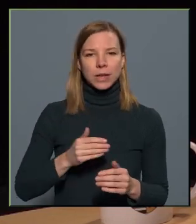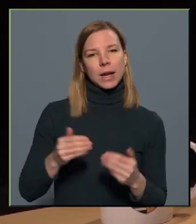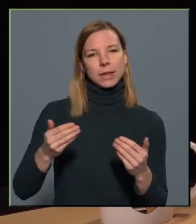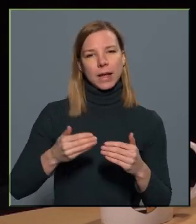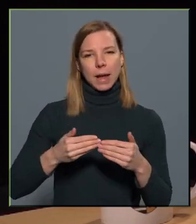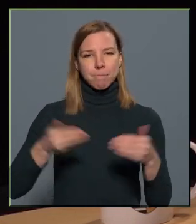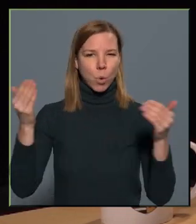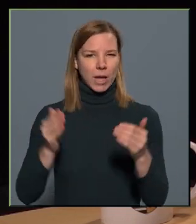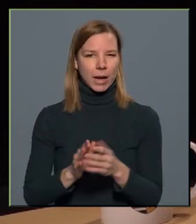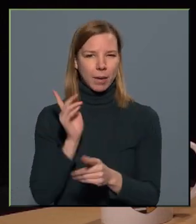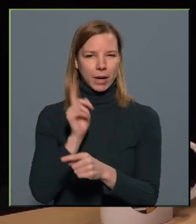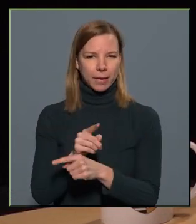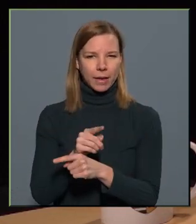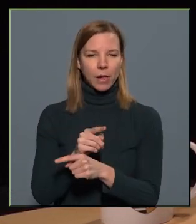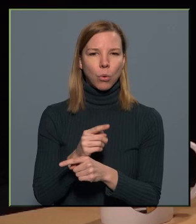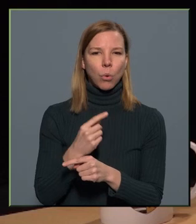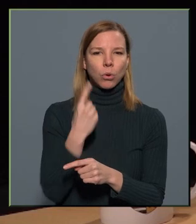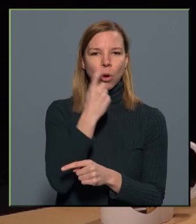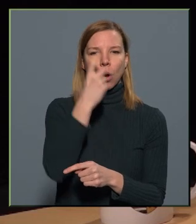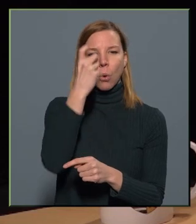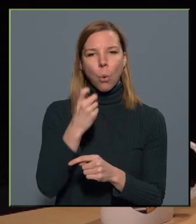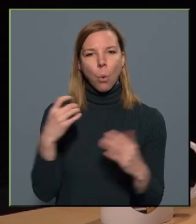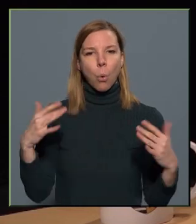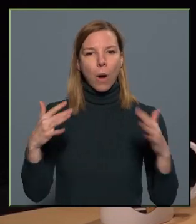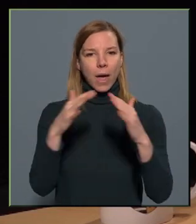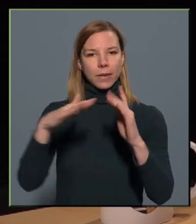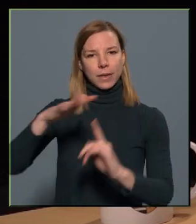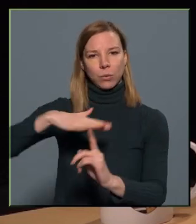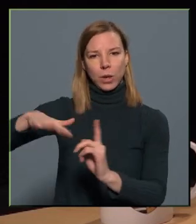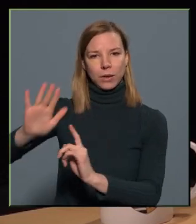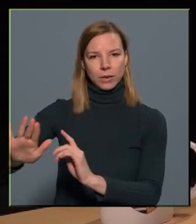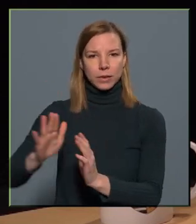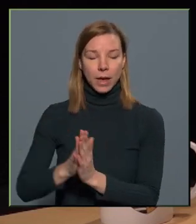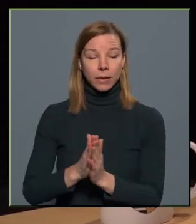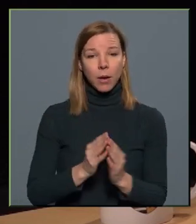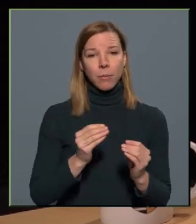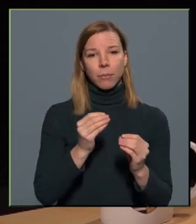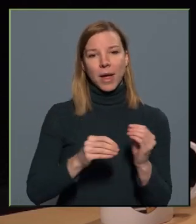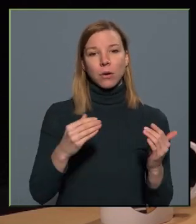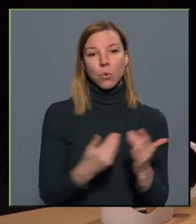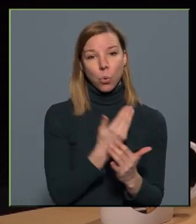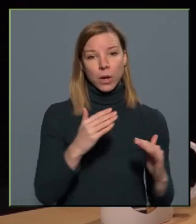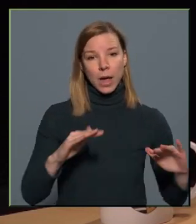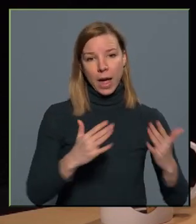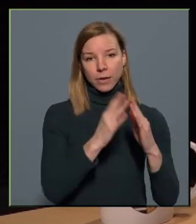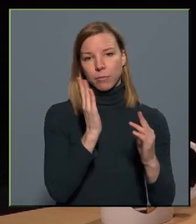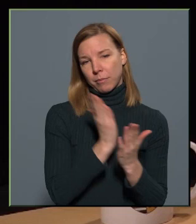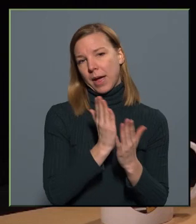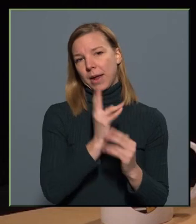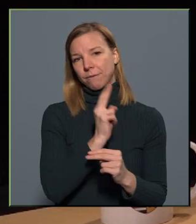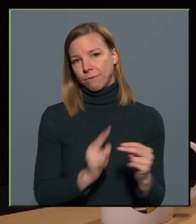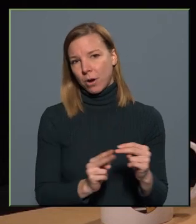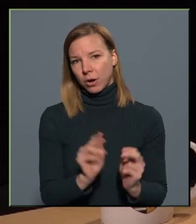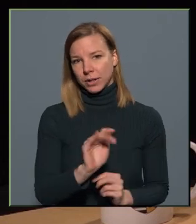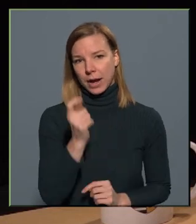térségben kialakítani, hiszen az Újhegy rendelkezik már új gyermekfogorvosi rendelővel. Ezentúl pedig